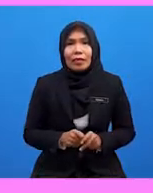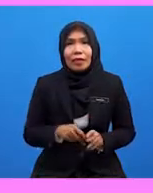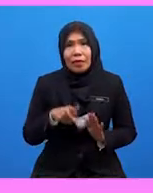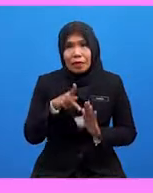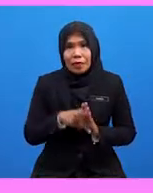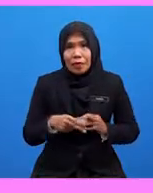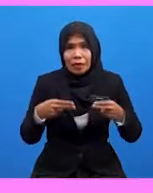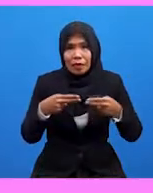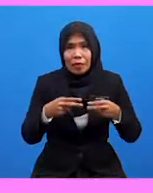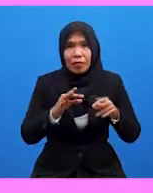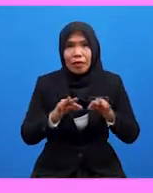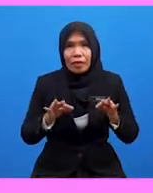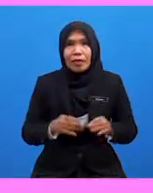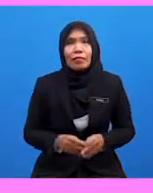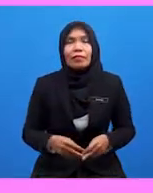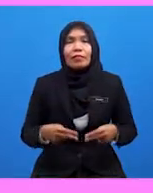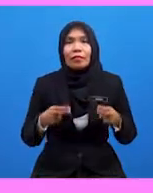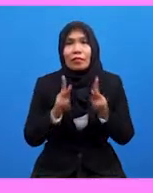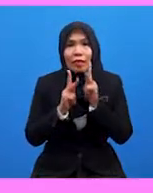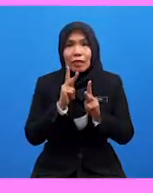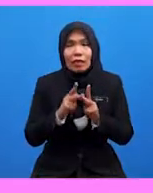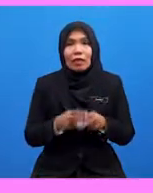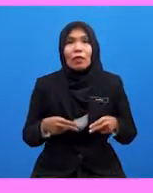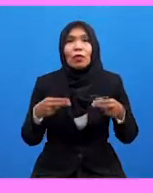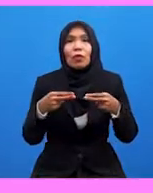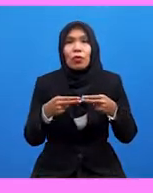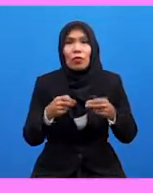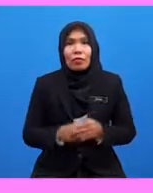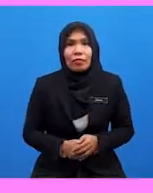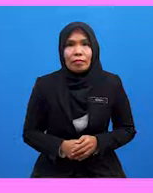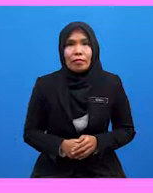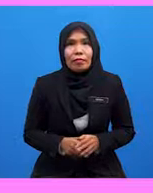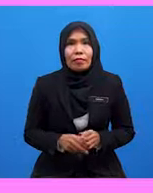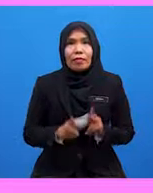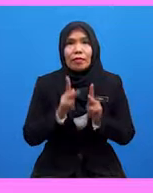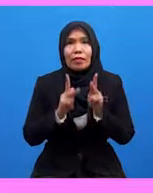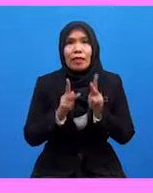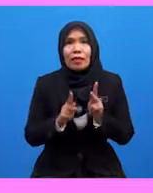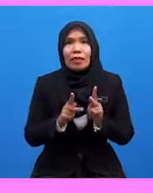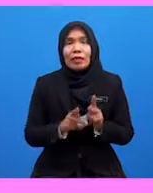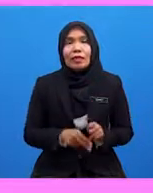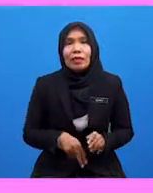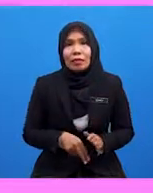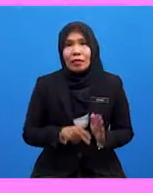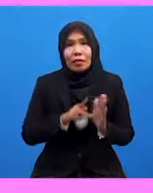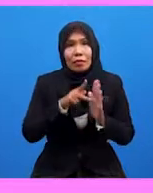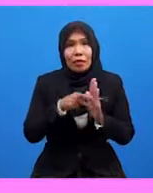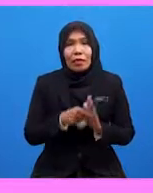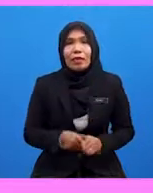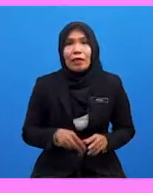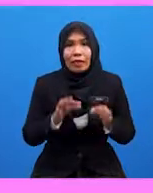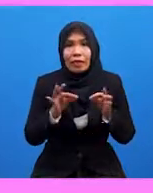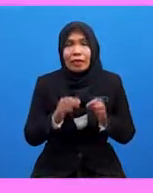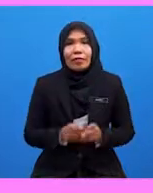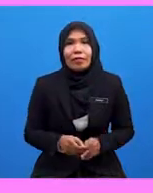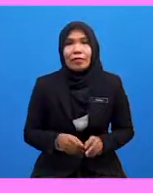hubung. Kata praklausa pula mempunyai lima jenis, iaitu kata seru, kata tanya,